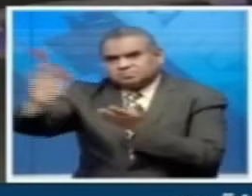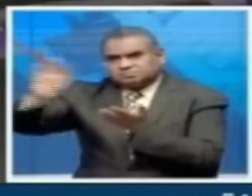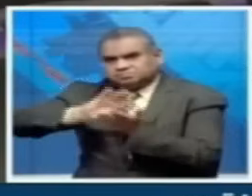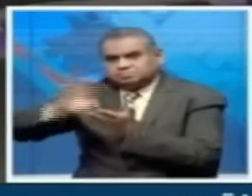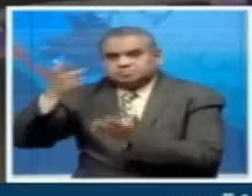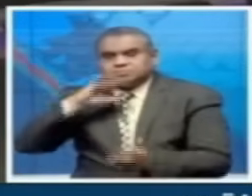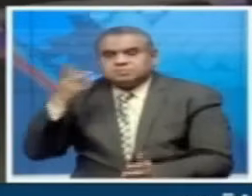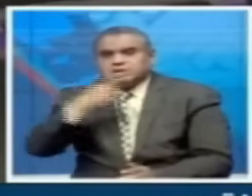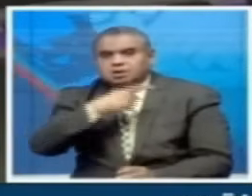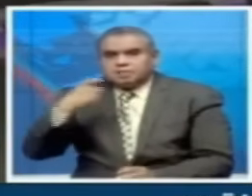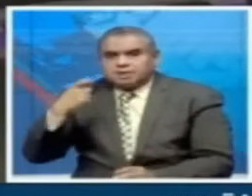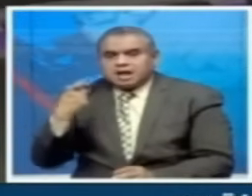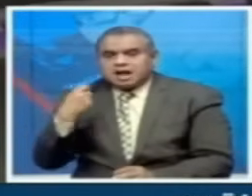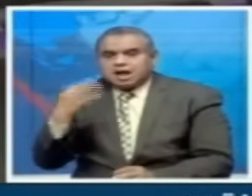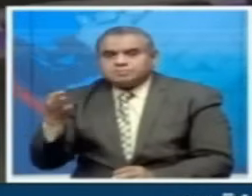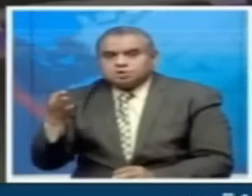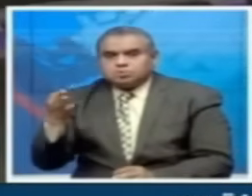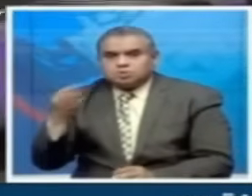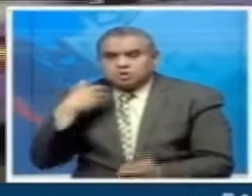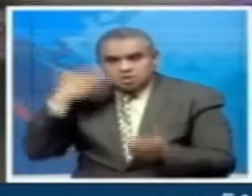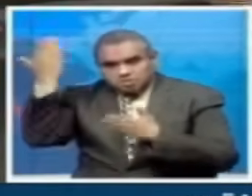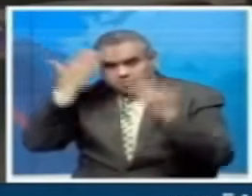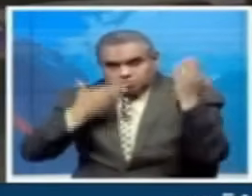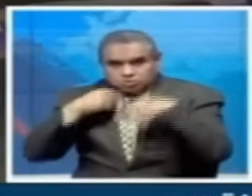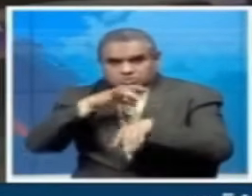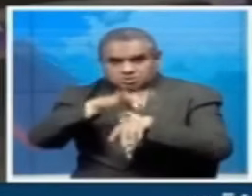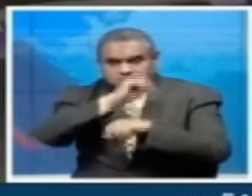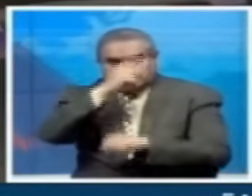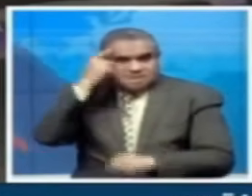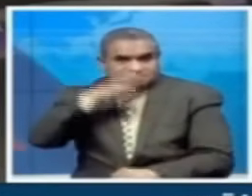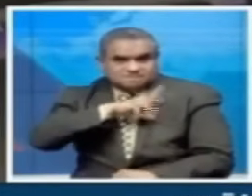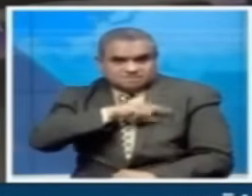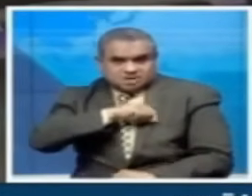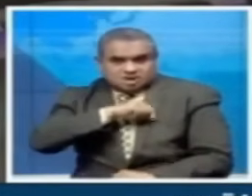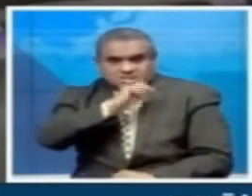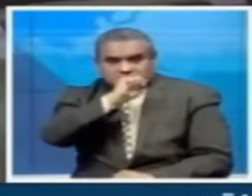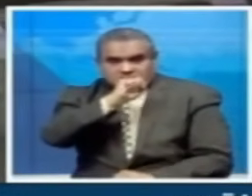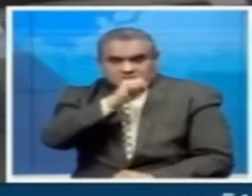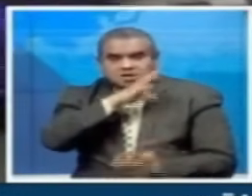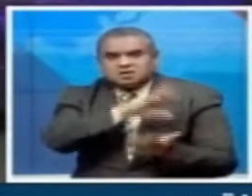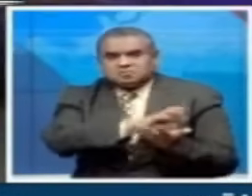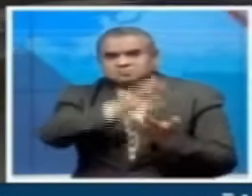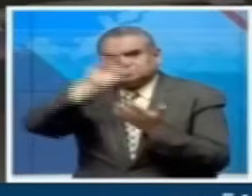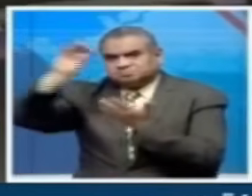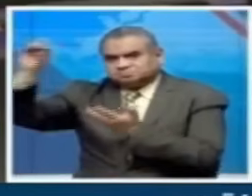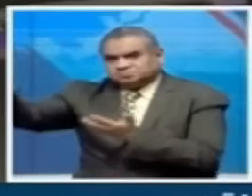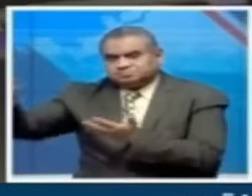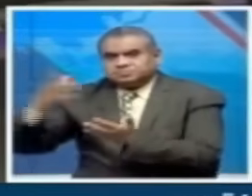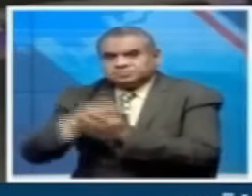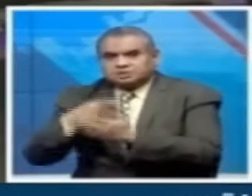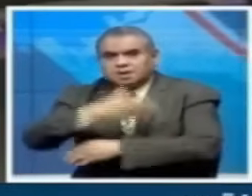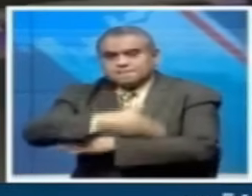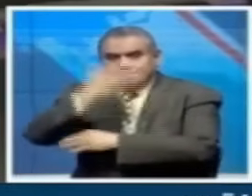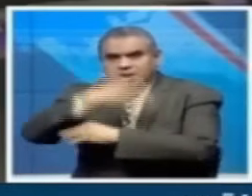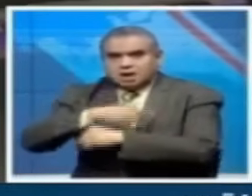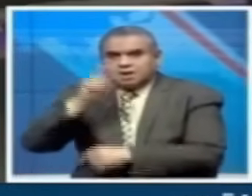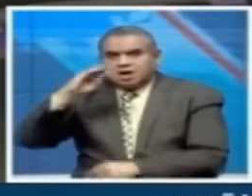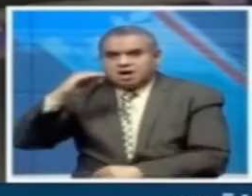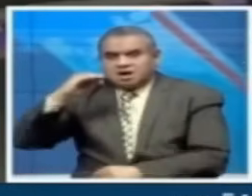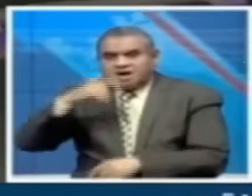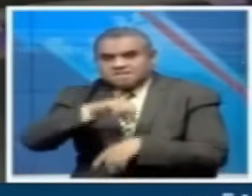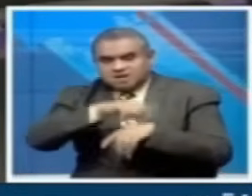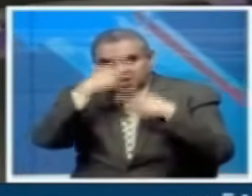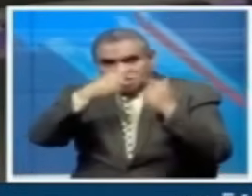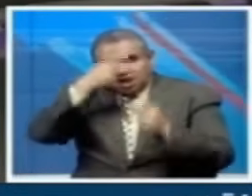من 135 مصابا من المصابين الذين يأتون من عبر معبر رفح من قطاع